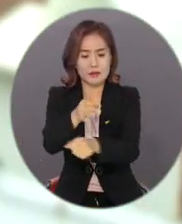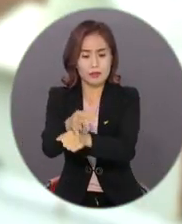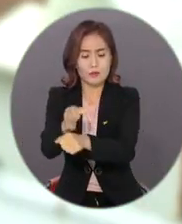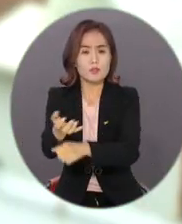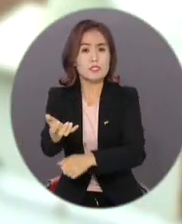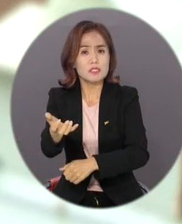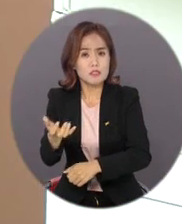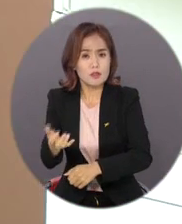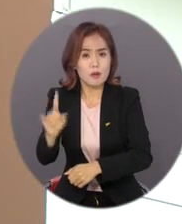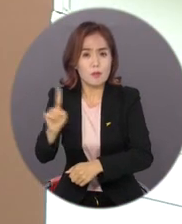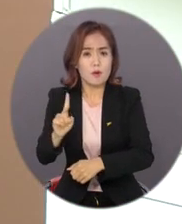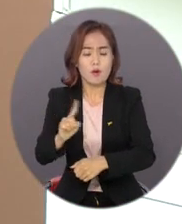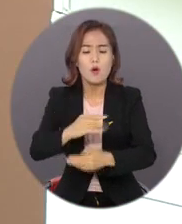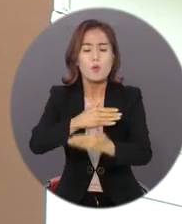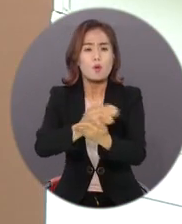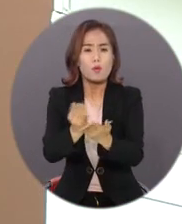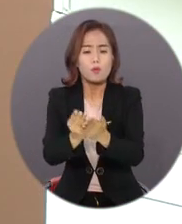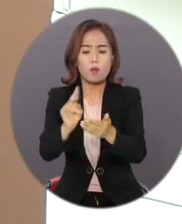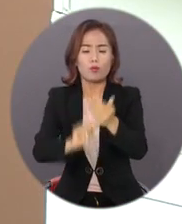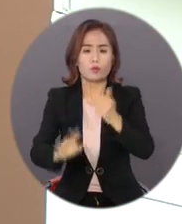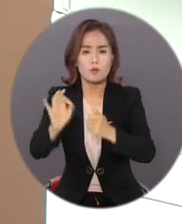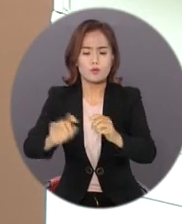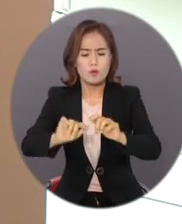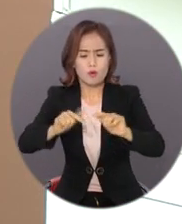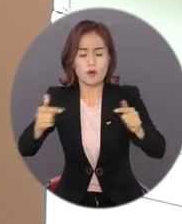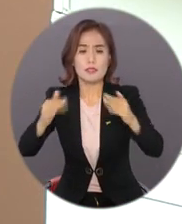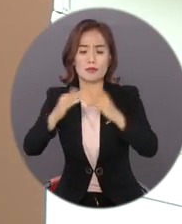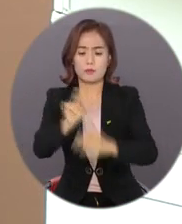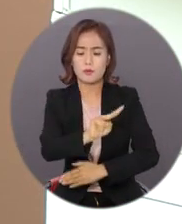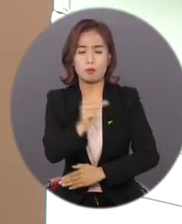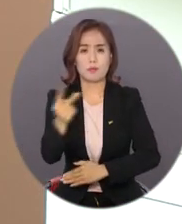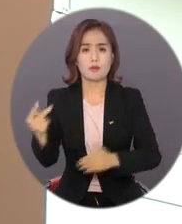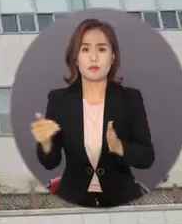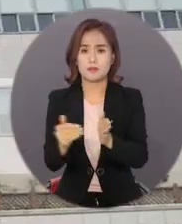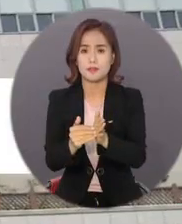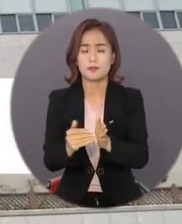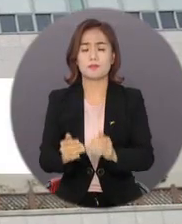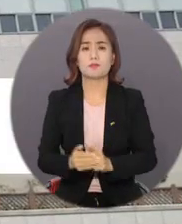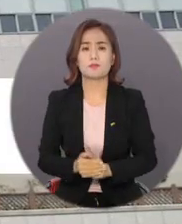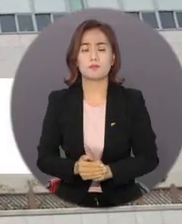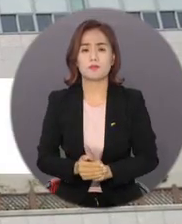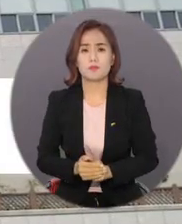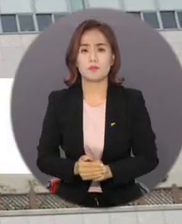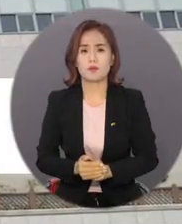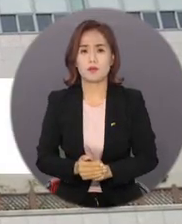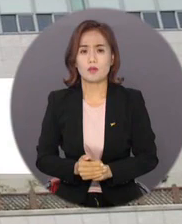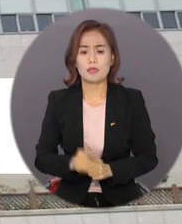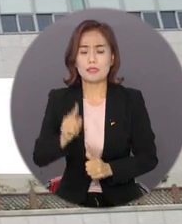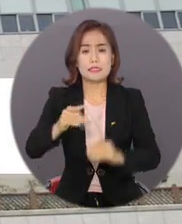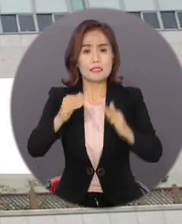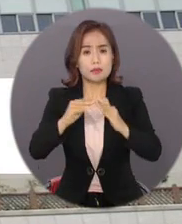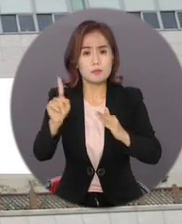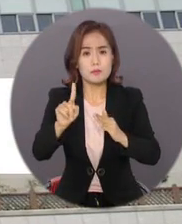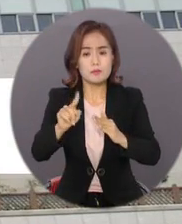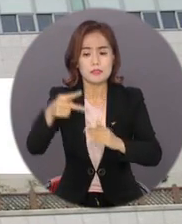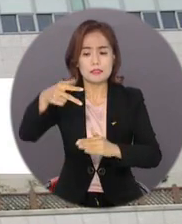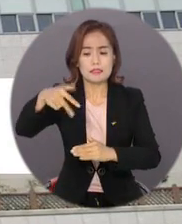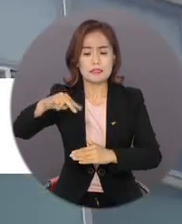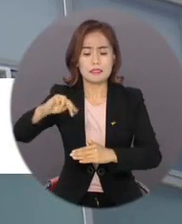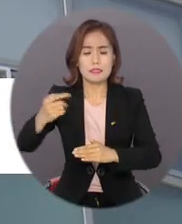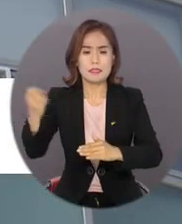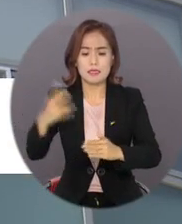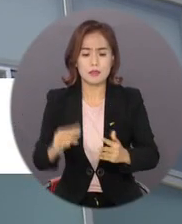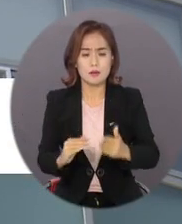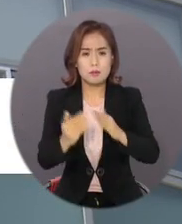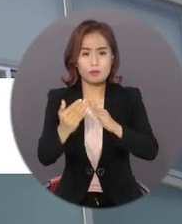전에 세대별로 분양권을 받을 수 있는 다세대 주택으로 바뀌었습니다. 그리고 이 가운데 한 채는 지산 1구역의